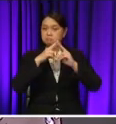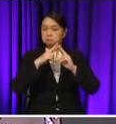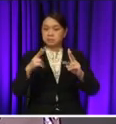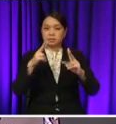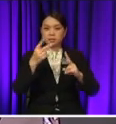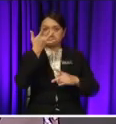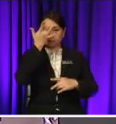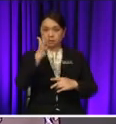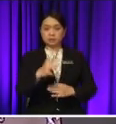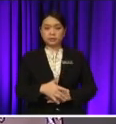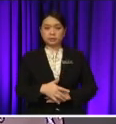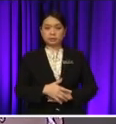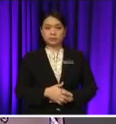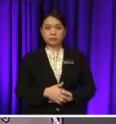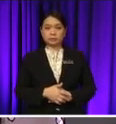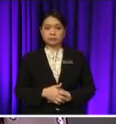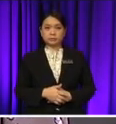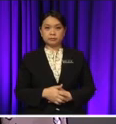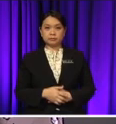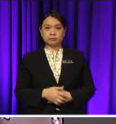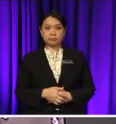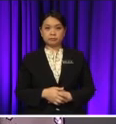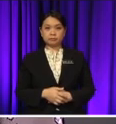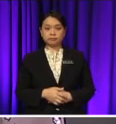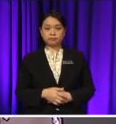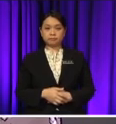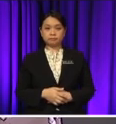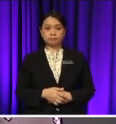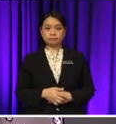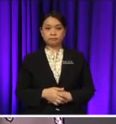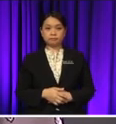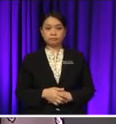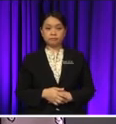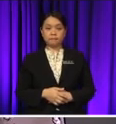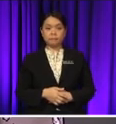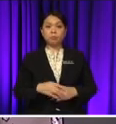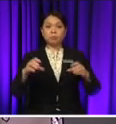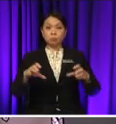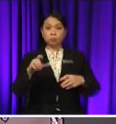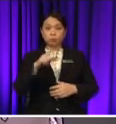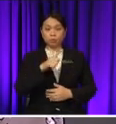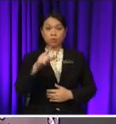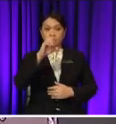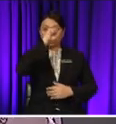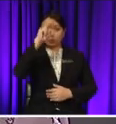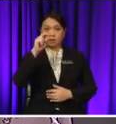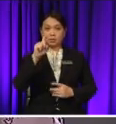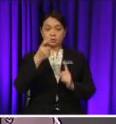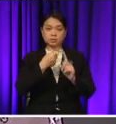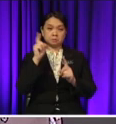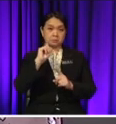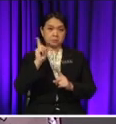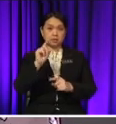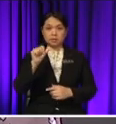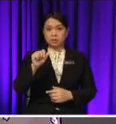Simpan yang tahu kemudian jangan jangan begitu Buatlah soal dari mana-mana bagian I atau